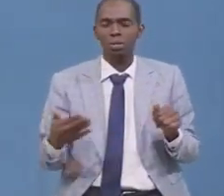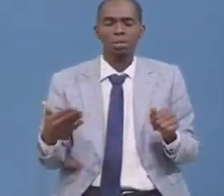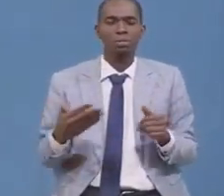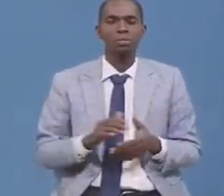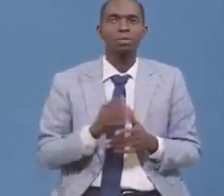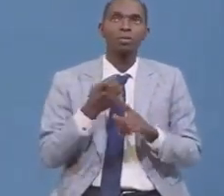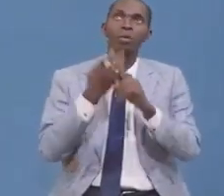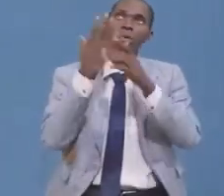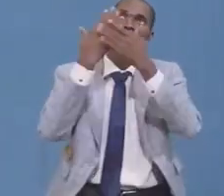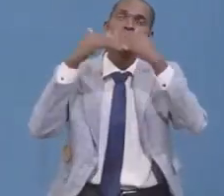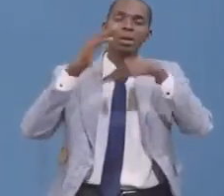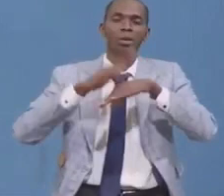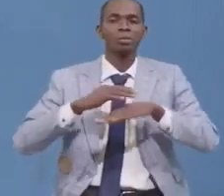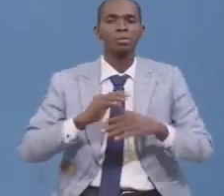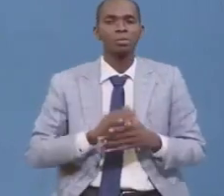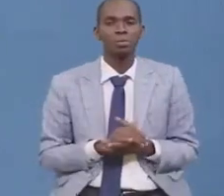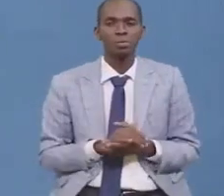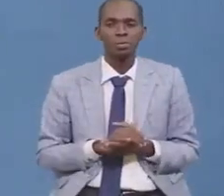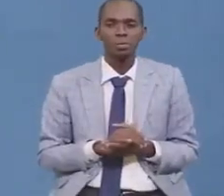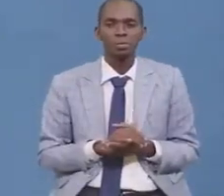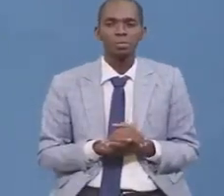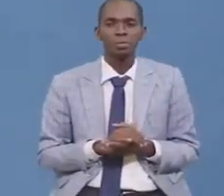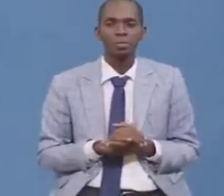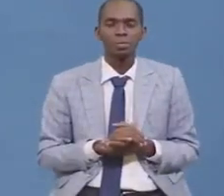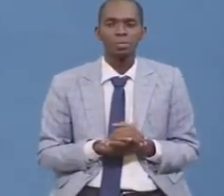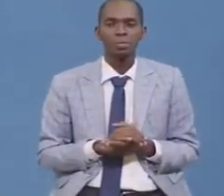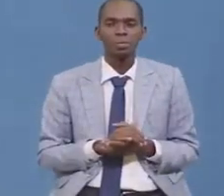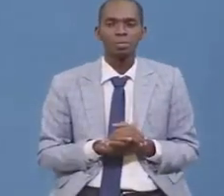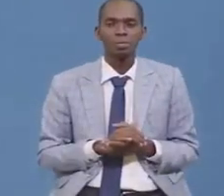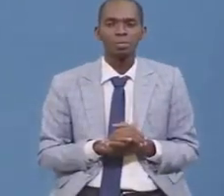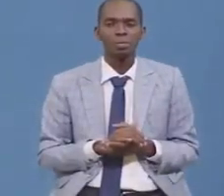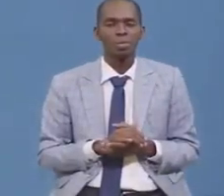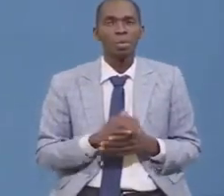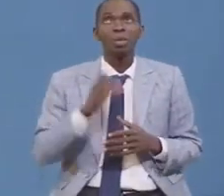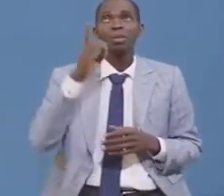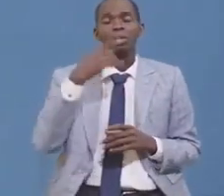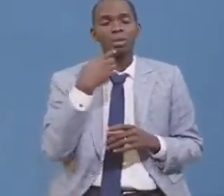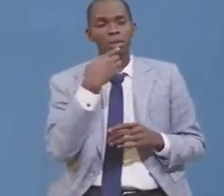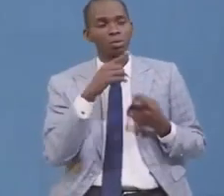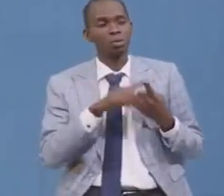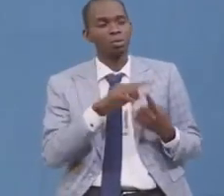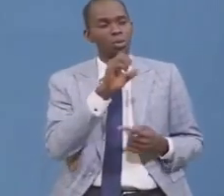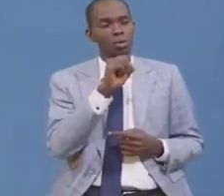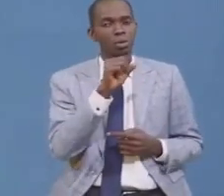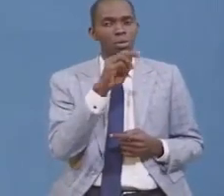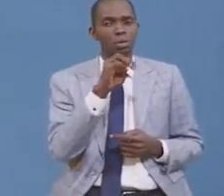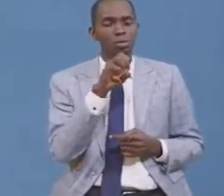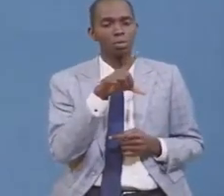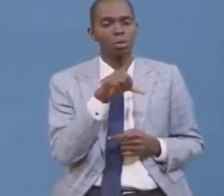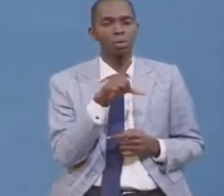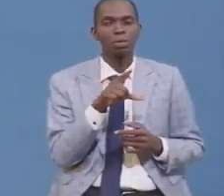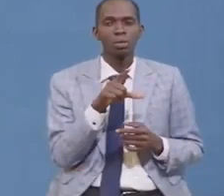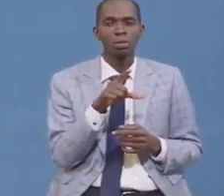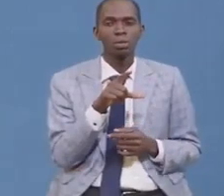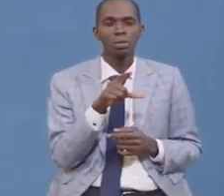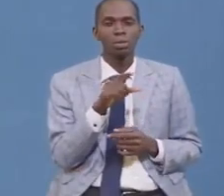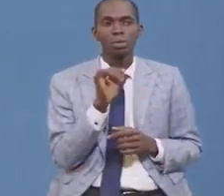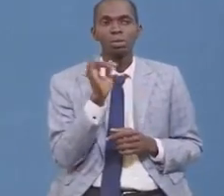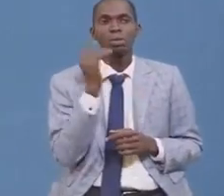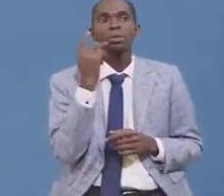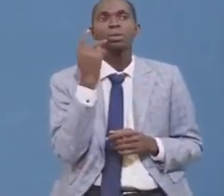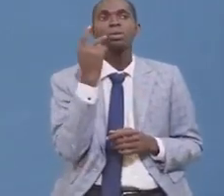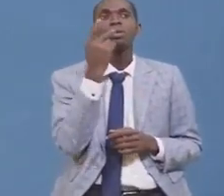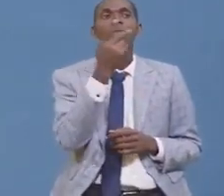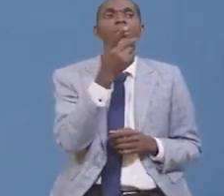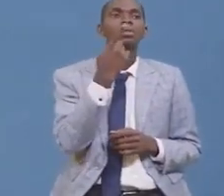ప్రతి ఒక్కరిని సమస్తాన్ని క్షుణ్ణంగా వీక్షిస్తున్నాడు. So Samuel. మరి కొంతమంది ఈ సమయంలో అంటున్నారు. Look at them,